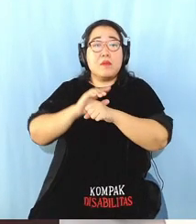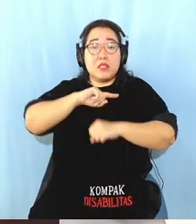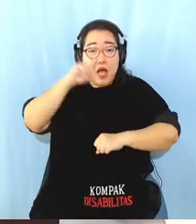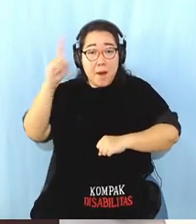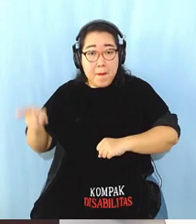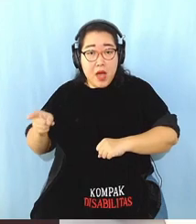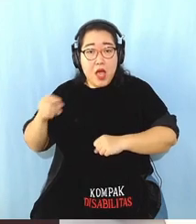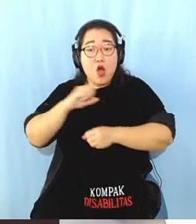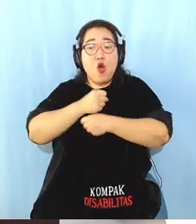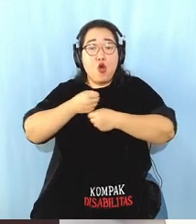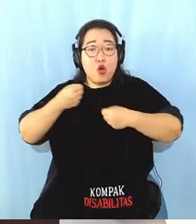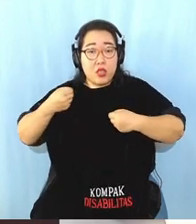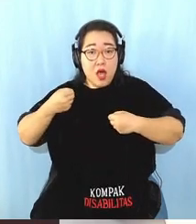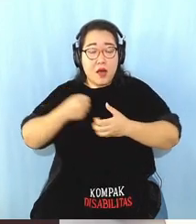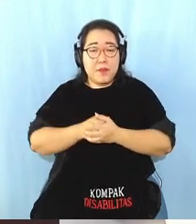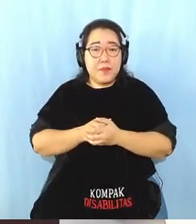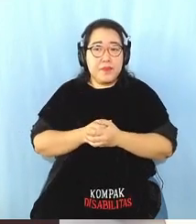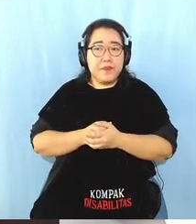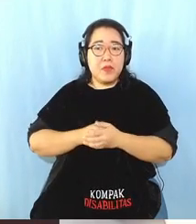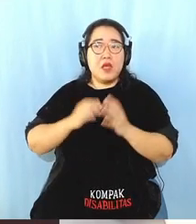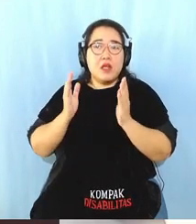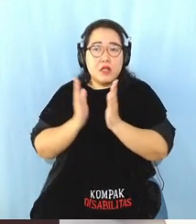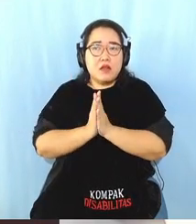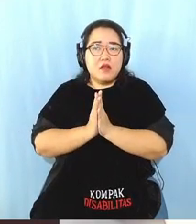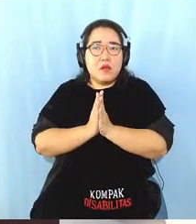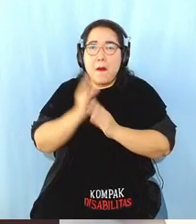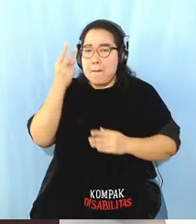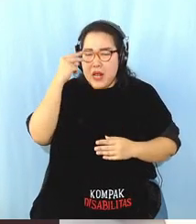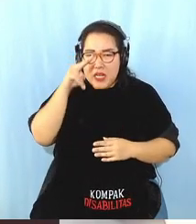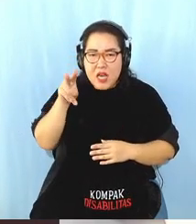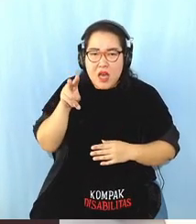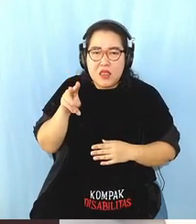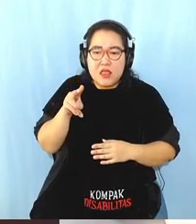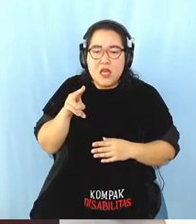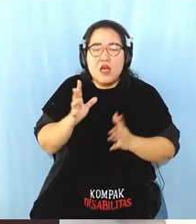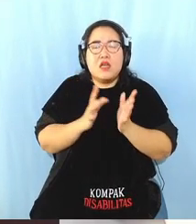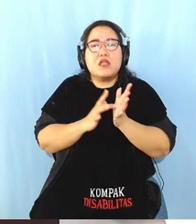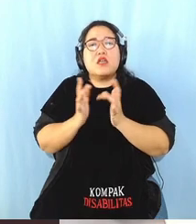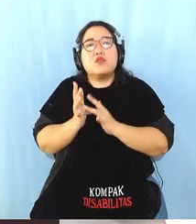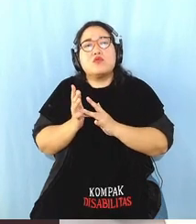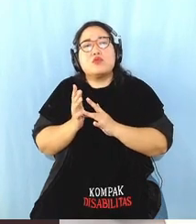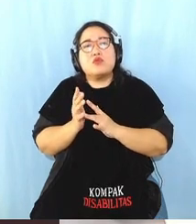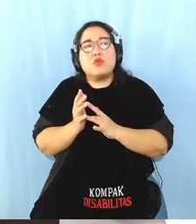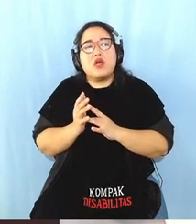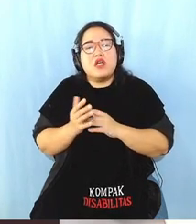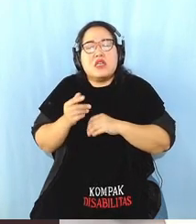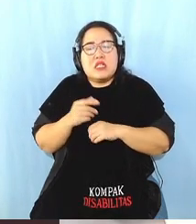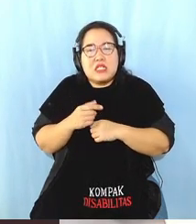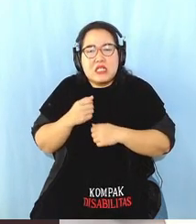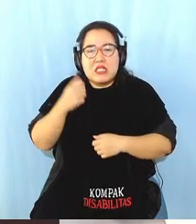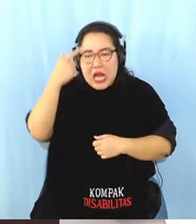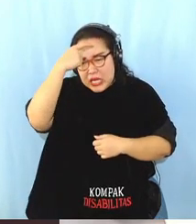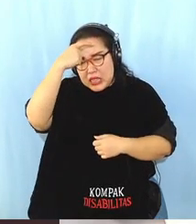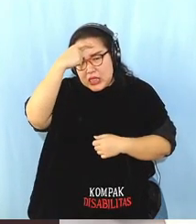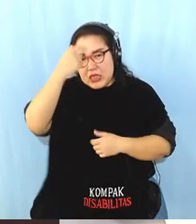dan menyaksikan bagaimana Yesus menderita kesakitan sambil memohon, Allahku, Allahku, mengapa